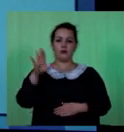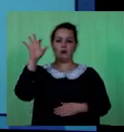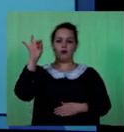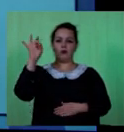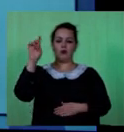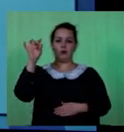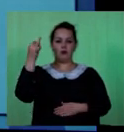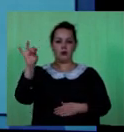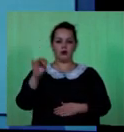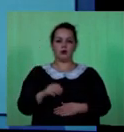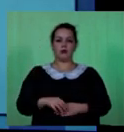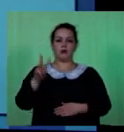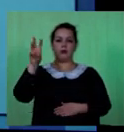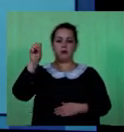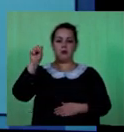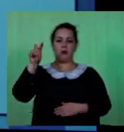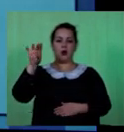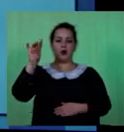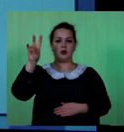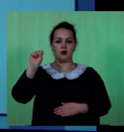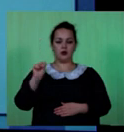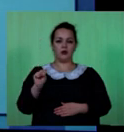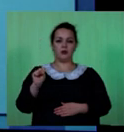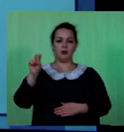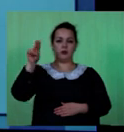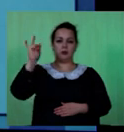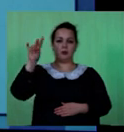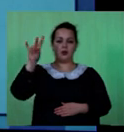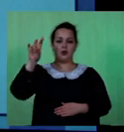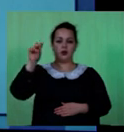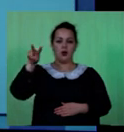Воробей, малина, пенал,